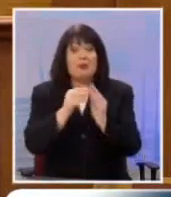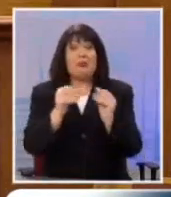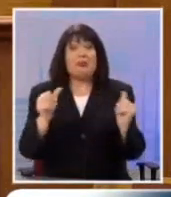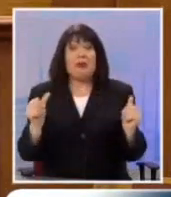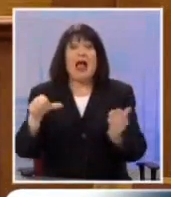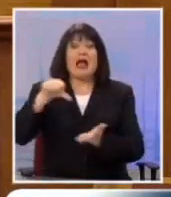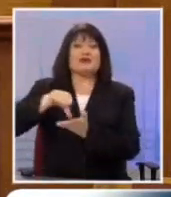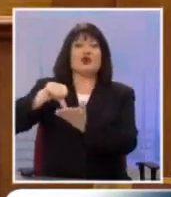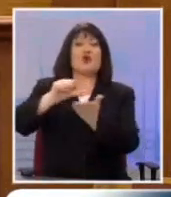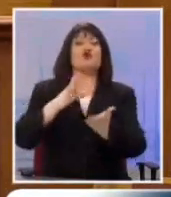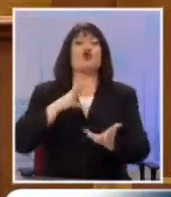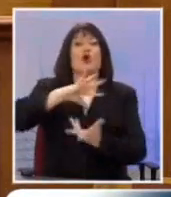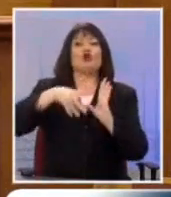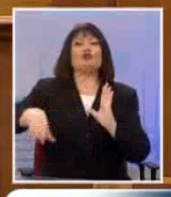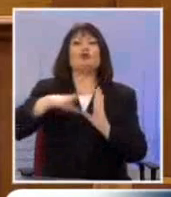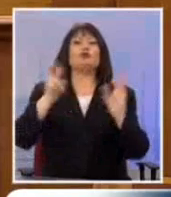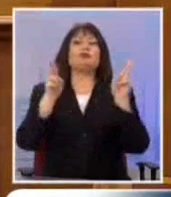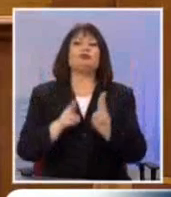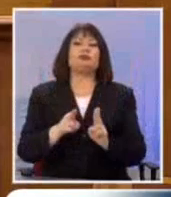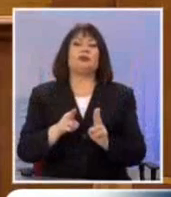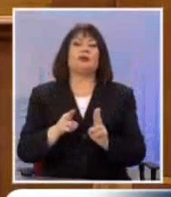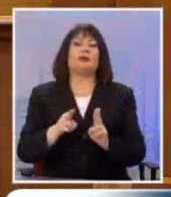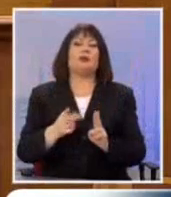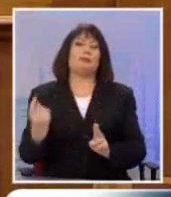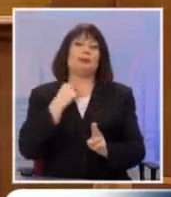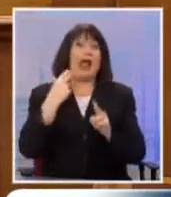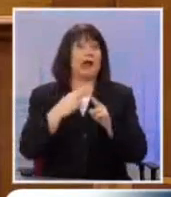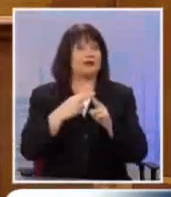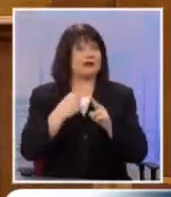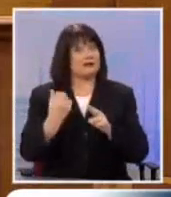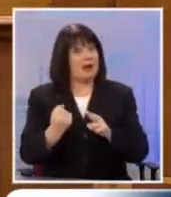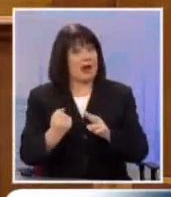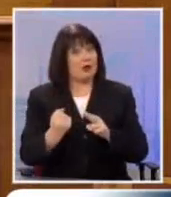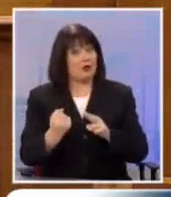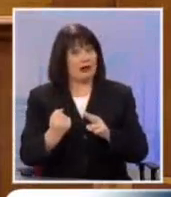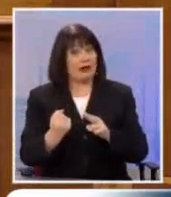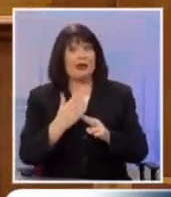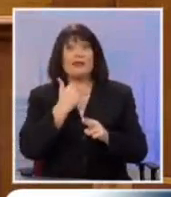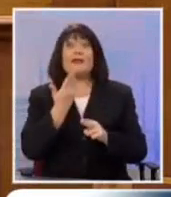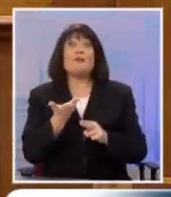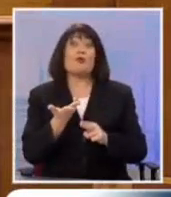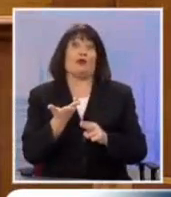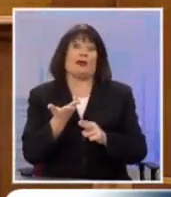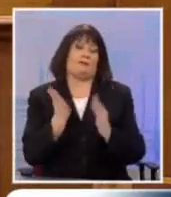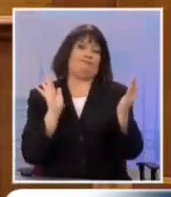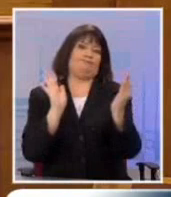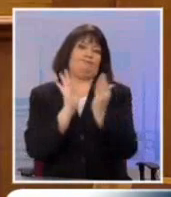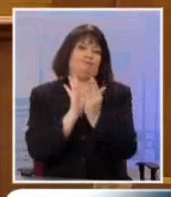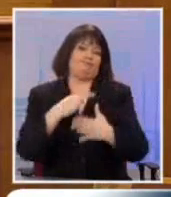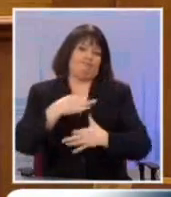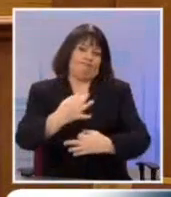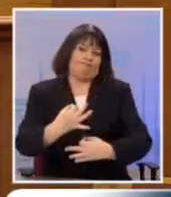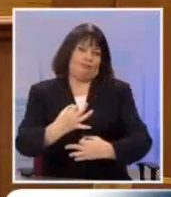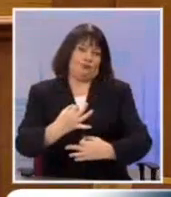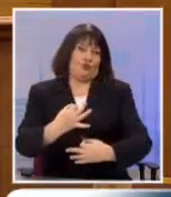μέρος του αστικού κόσμου. Γιατί υπάρχουν και αξίες στον αστικό κόσμο που δεν μπορεί να τις αντιπροσωπεύσει